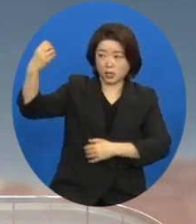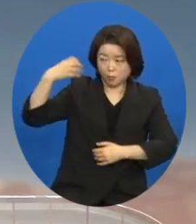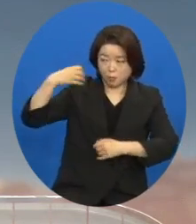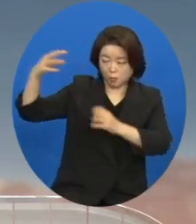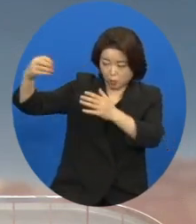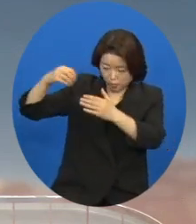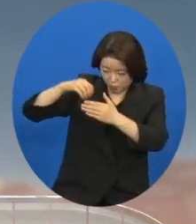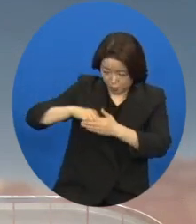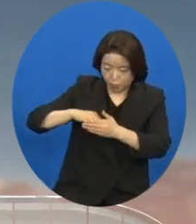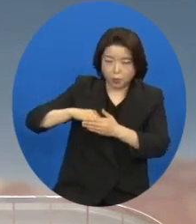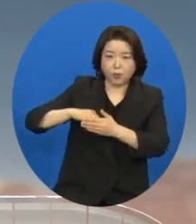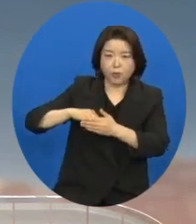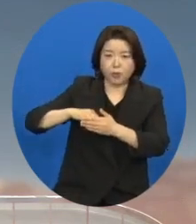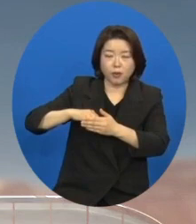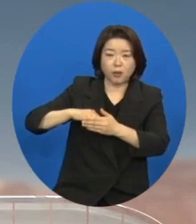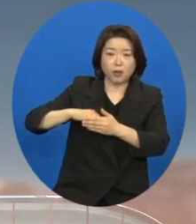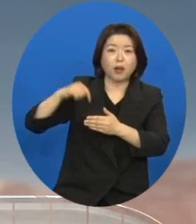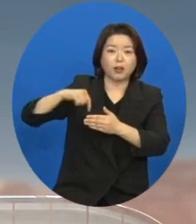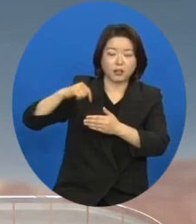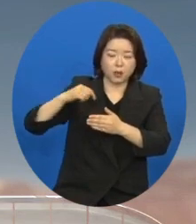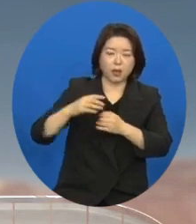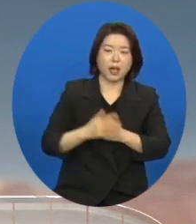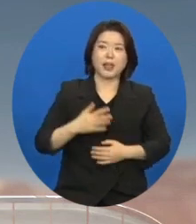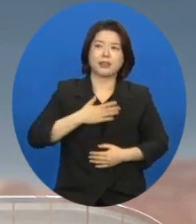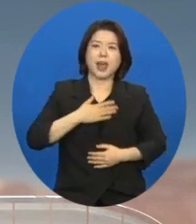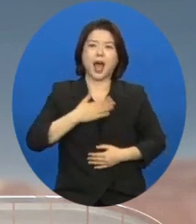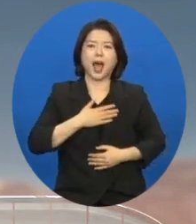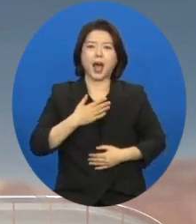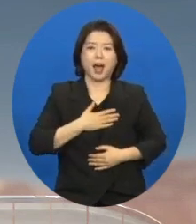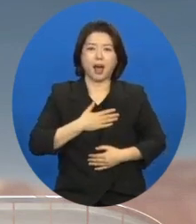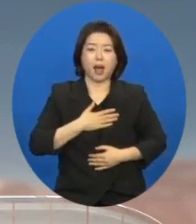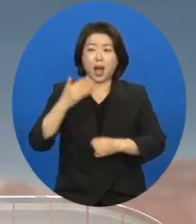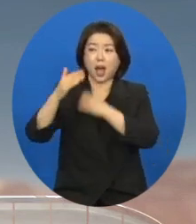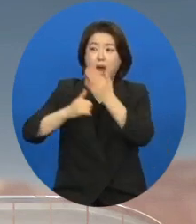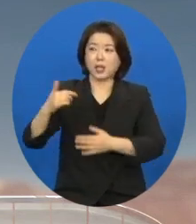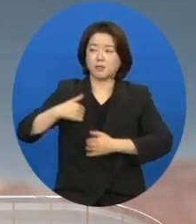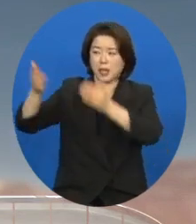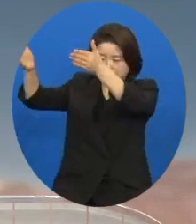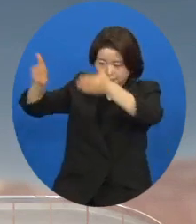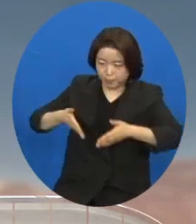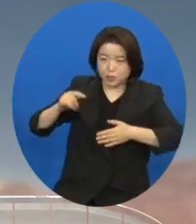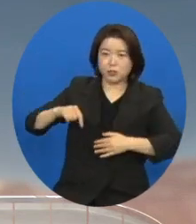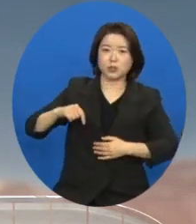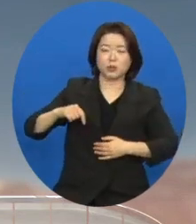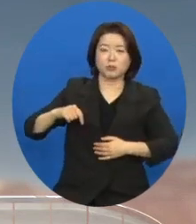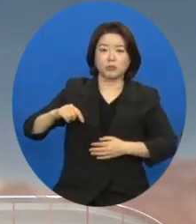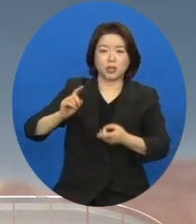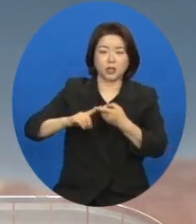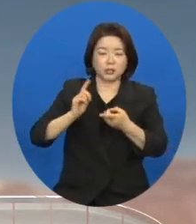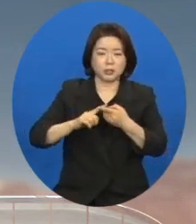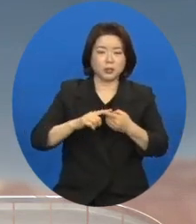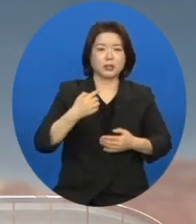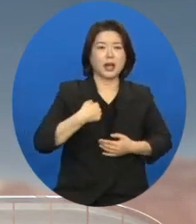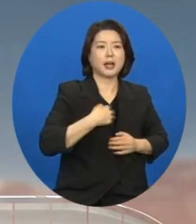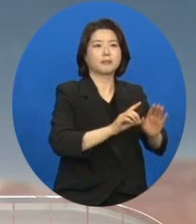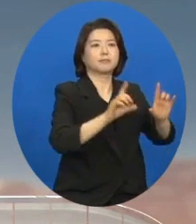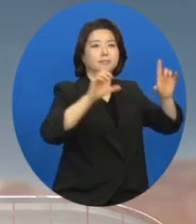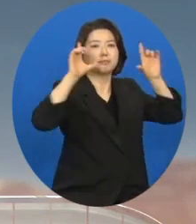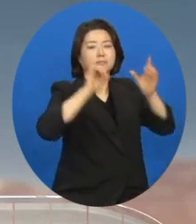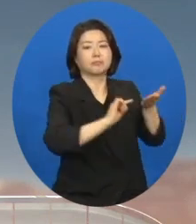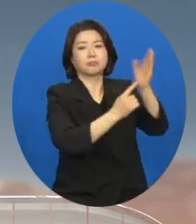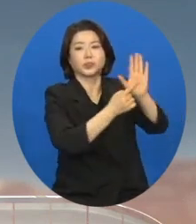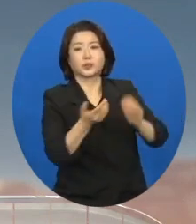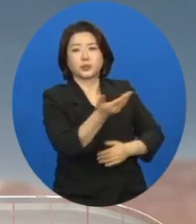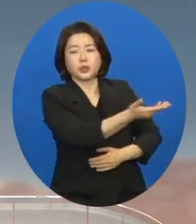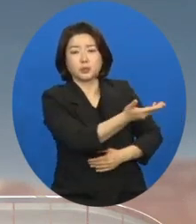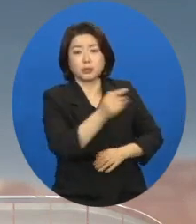숨겨져 있는 불순물, 나라고 하는 내 자신을 드러내고 싶은 불순물을 쫙